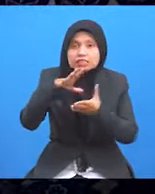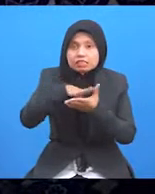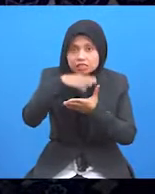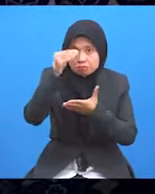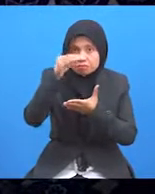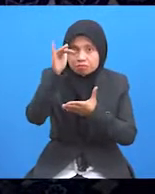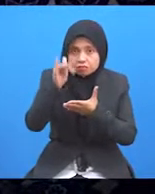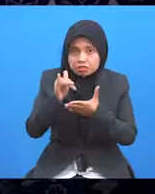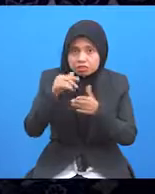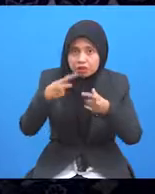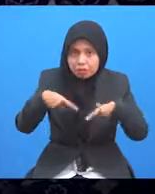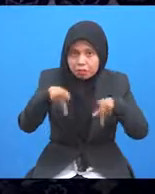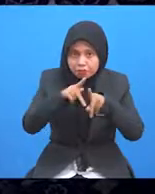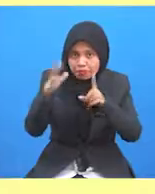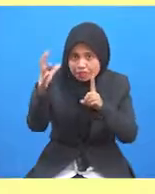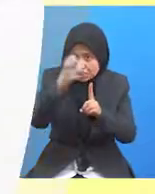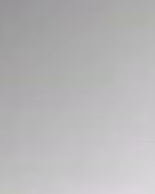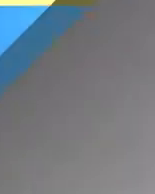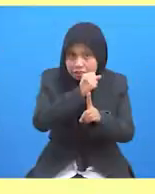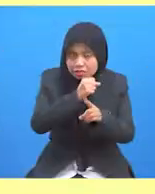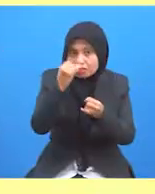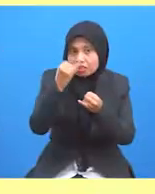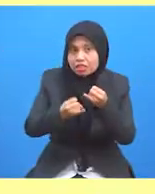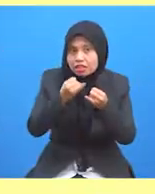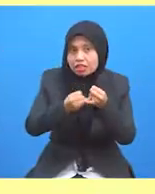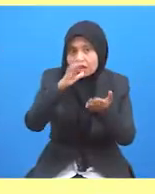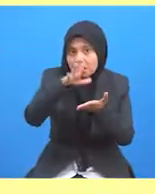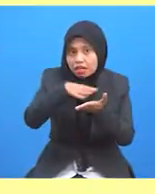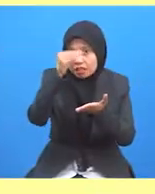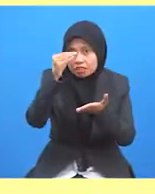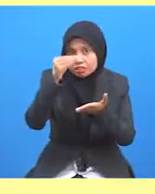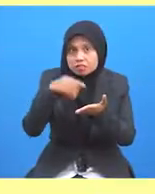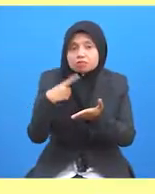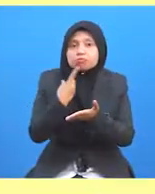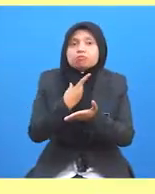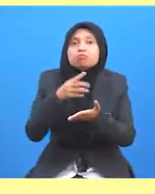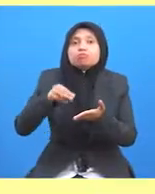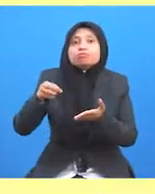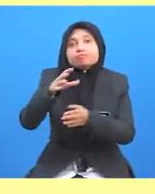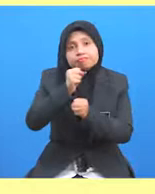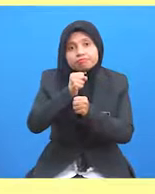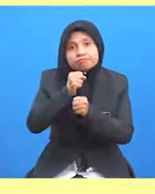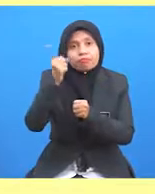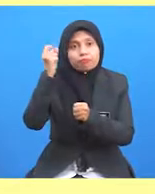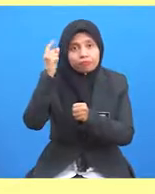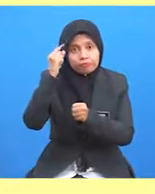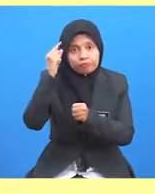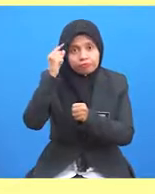pembelajaran yang perlu dicapai. Di akhir pembelajaran ini, murid dapat